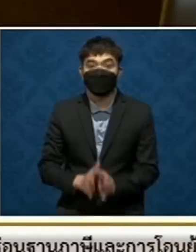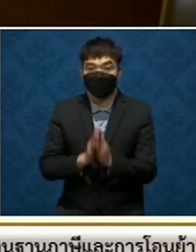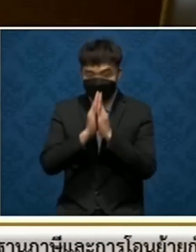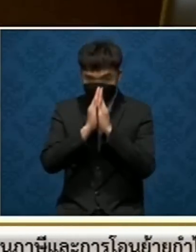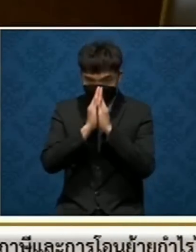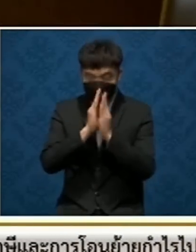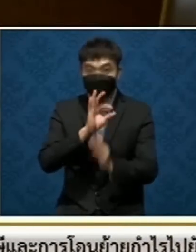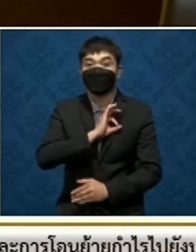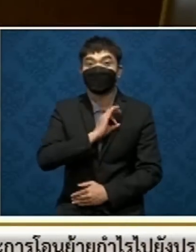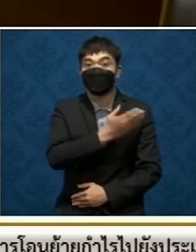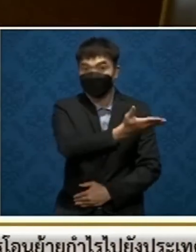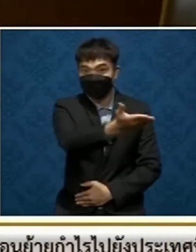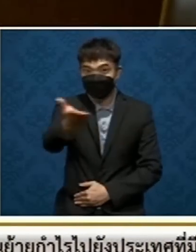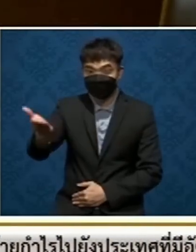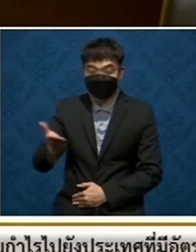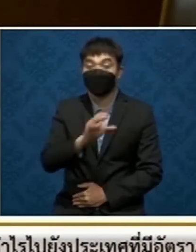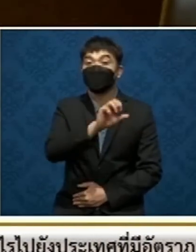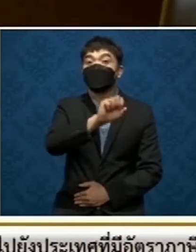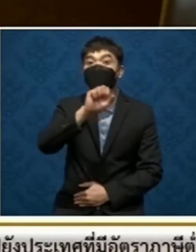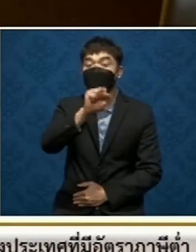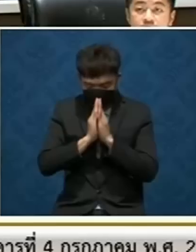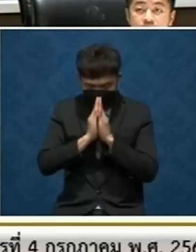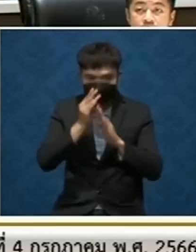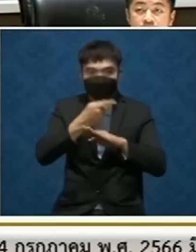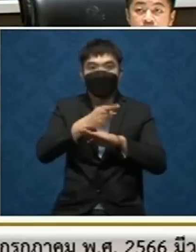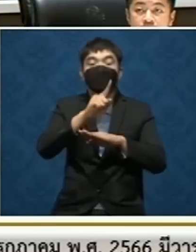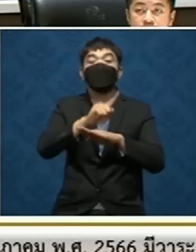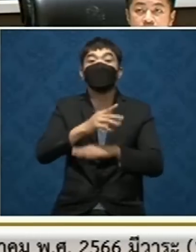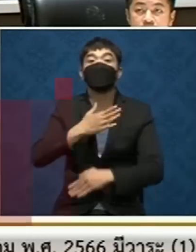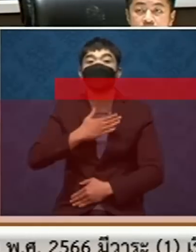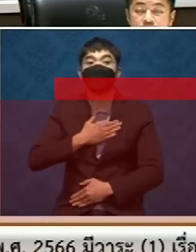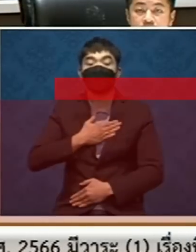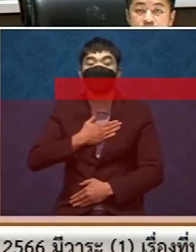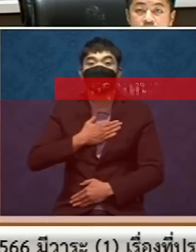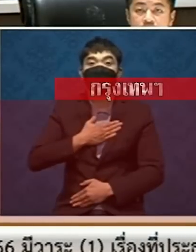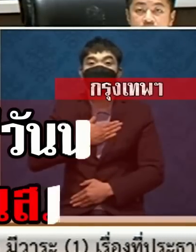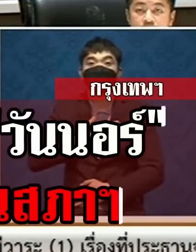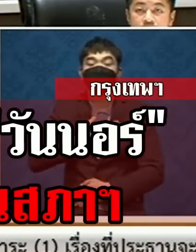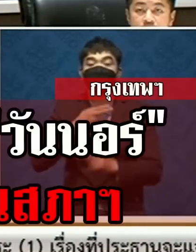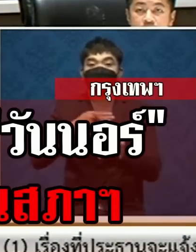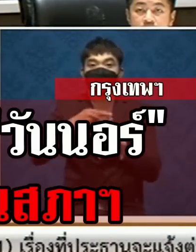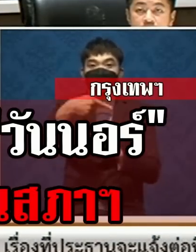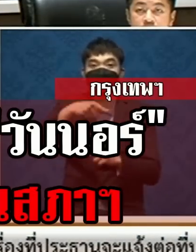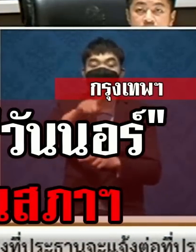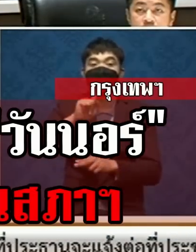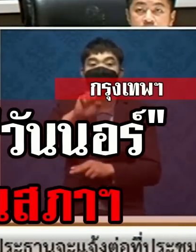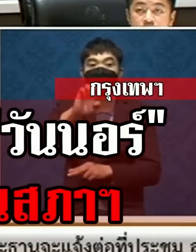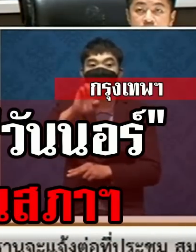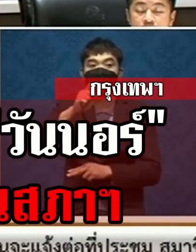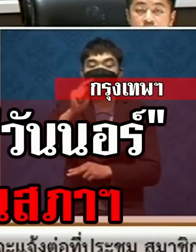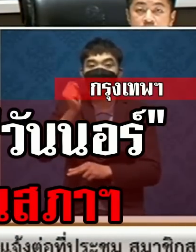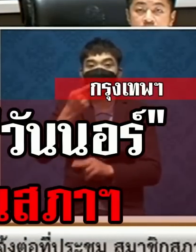เป็นคนเสนอชื่ออาจารย์วันมูหมัดนรพาโดยมีพลบทโทรวิรัชอินทร์เป็นประธานชั่วคราวเพราะท่านอายุ